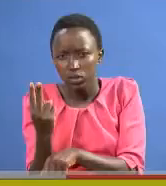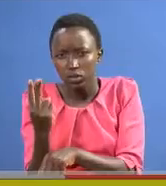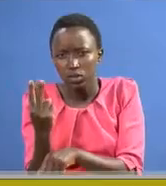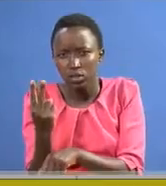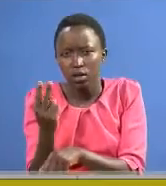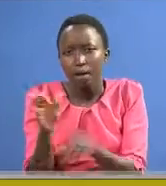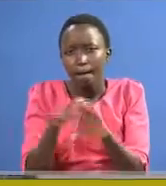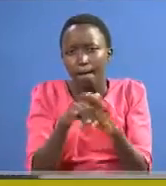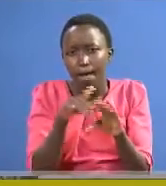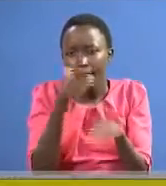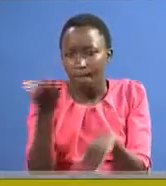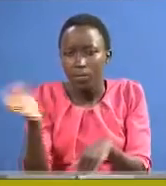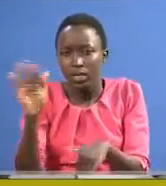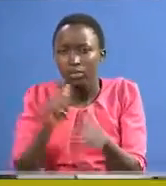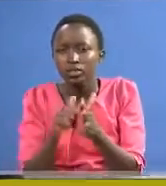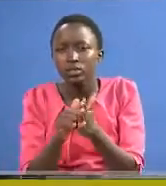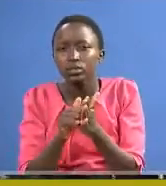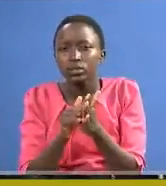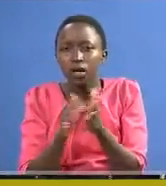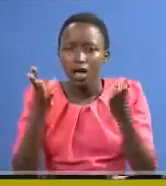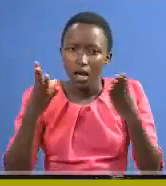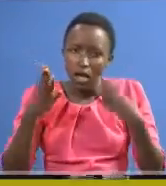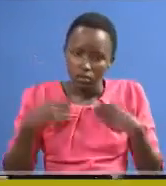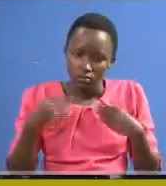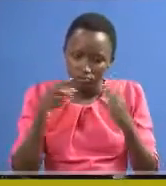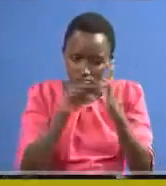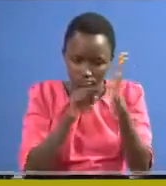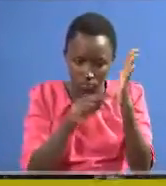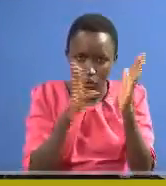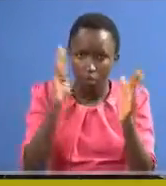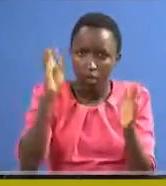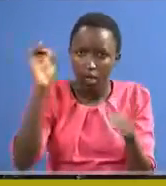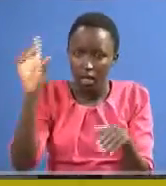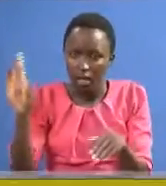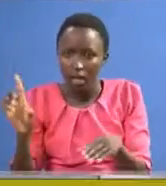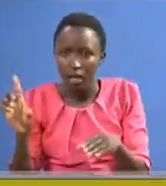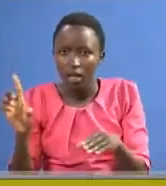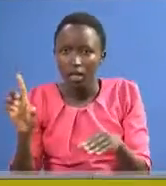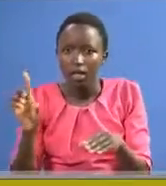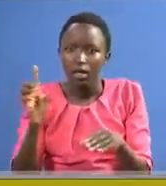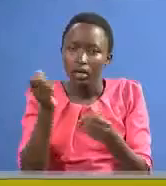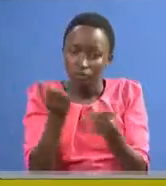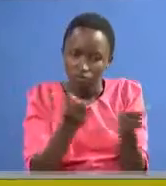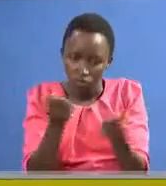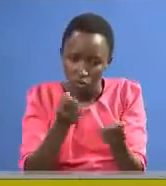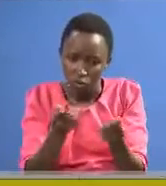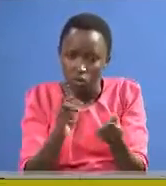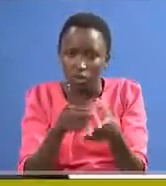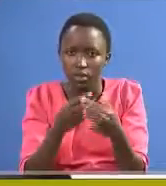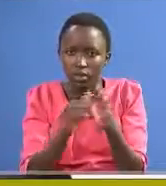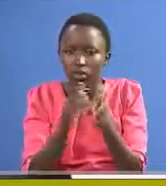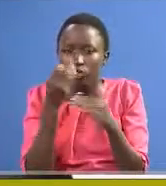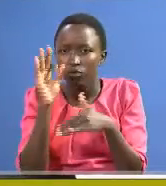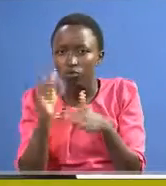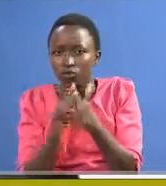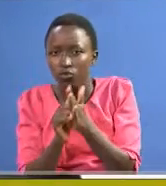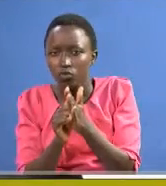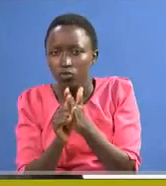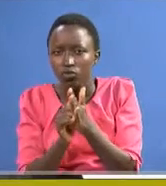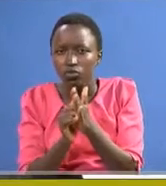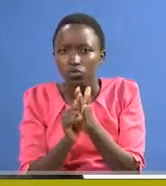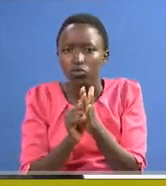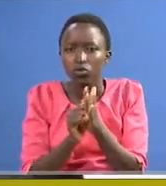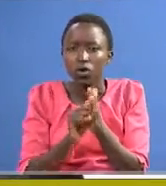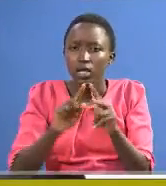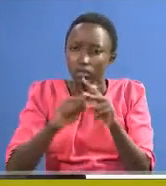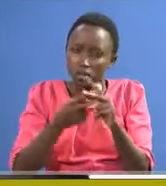bunge la kitaifa nchini humo lilipitisha sheria ambayo ililazimisha kampuni ya uzaji magari na zile za kutengeza vipuri vya magari